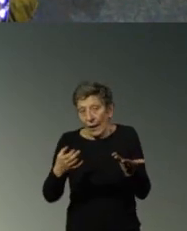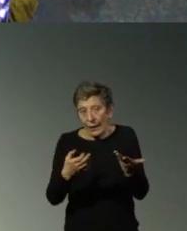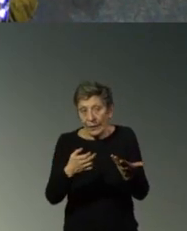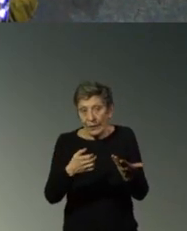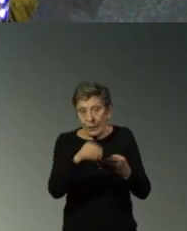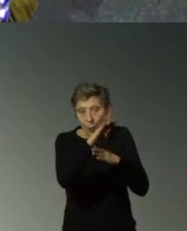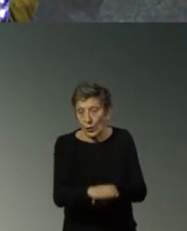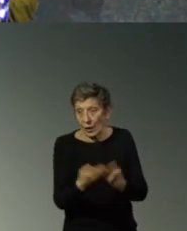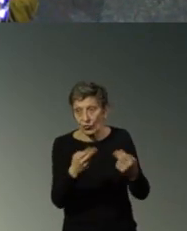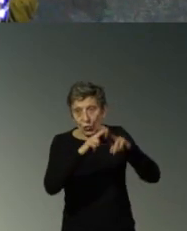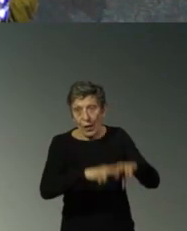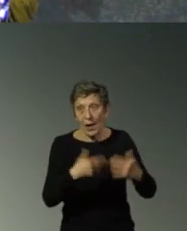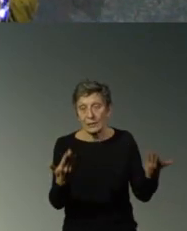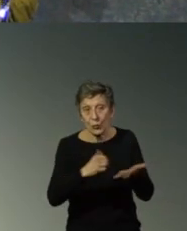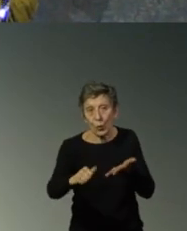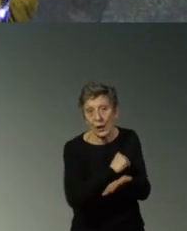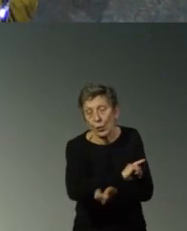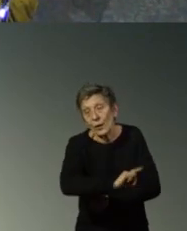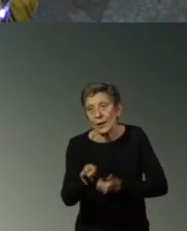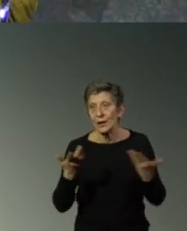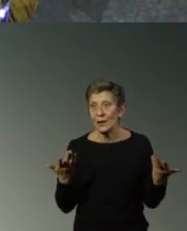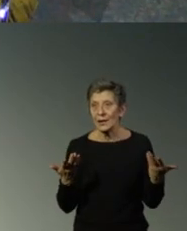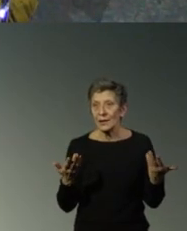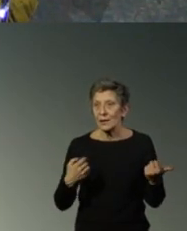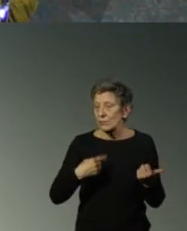Alors, la cohabitation, je pense